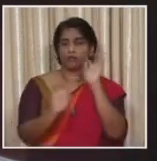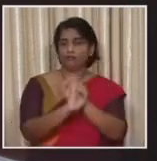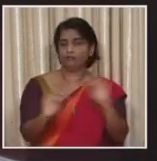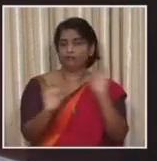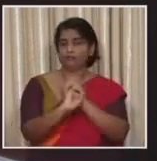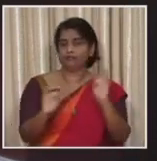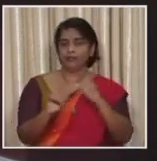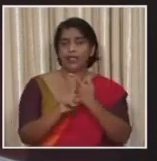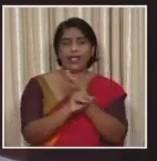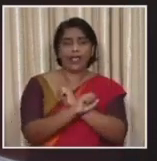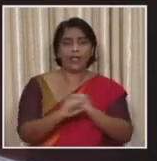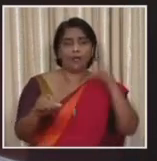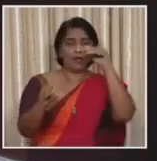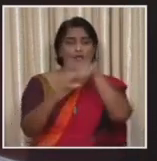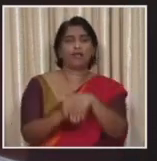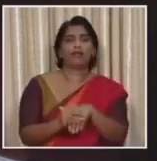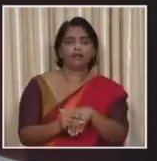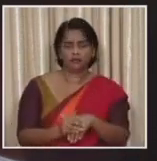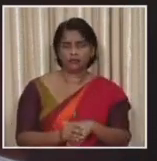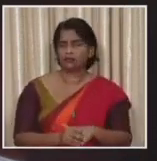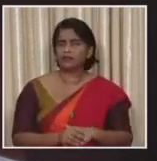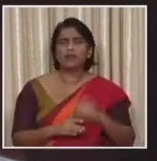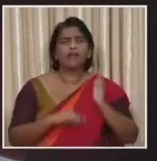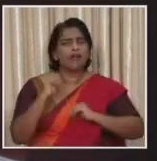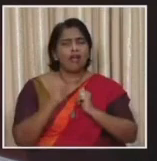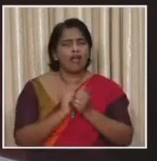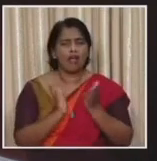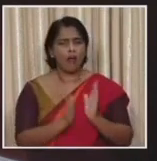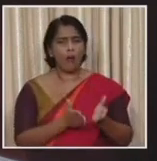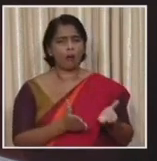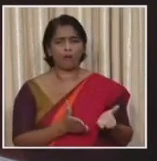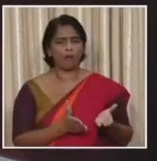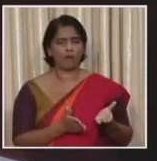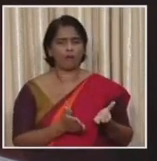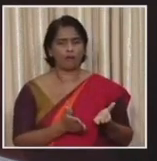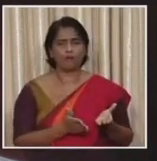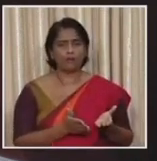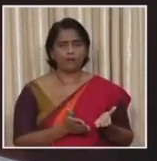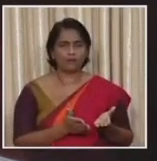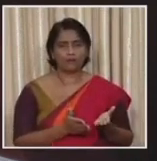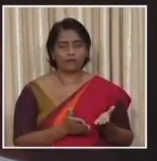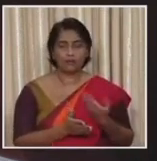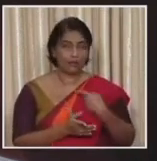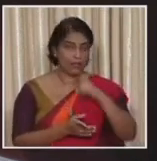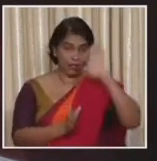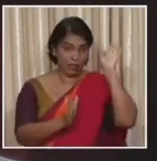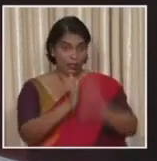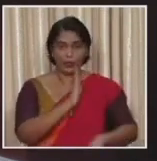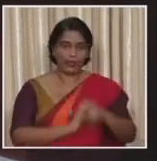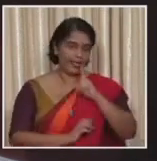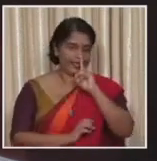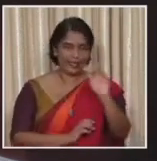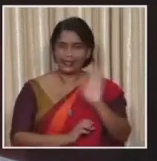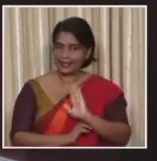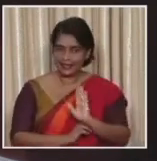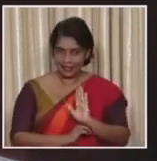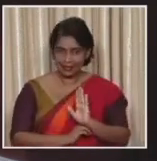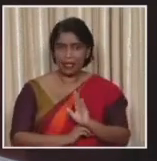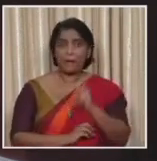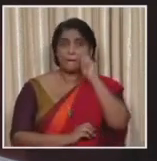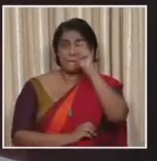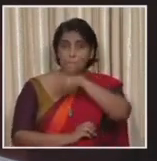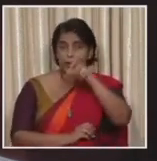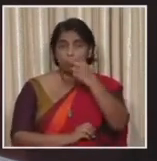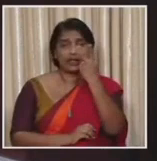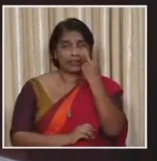දානවා මේ එයාපෝර්ට් එක ඇතුලේ මං කියන්නේ මොකද්ද ක්‍රමවේදය කොහොමද මං කියන්නේ නැහැ එහෙම නොකරන්න කියලා මං කියන්නේ අර මිනිස්සු